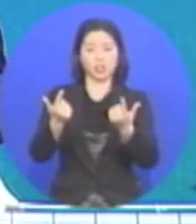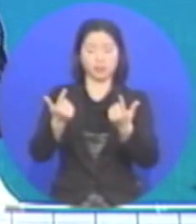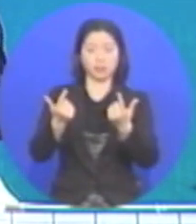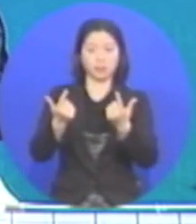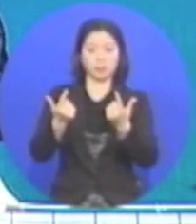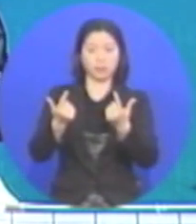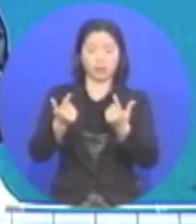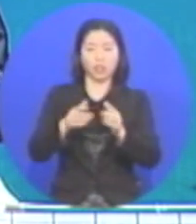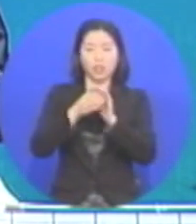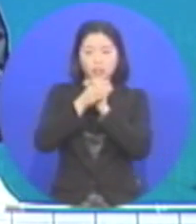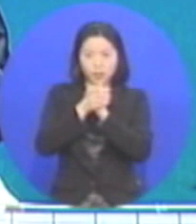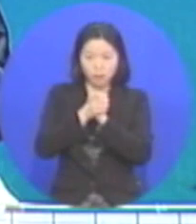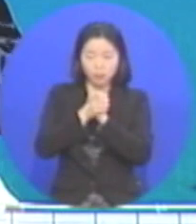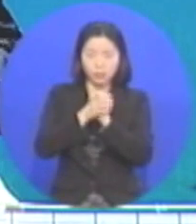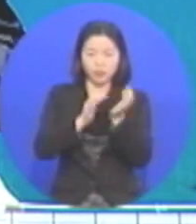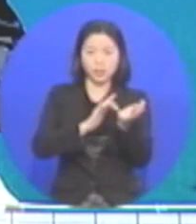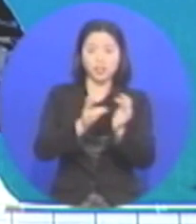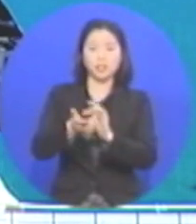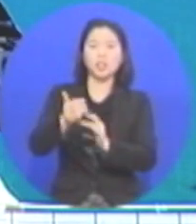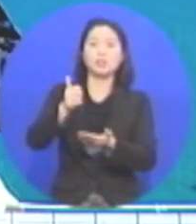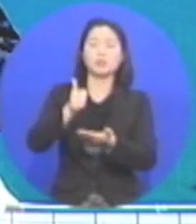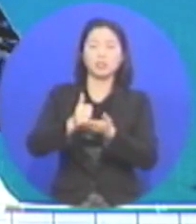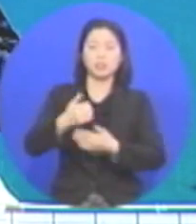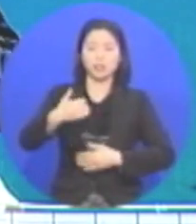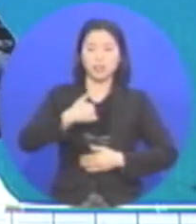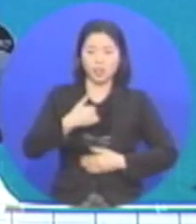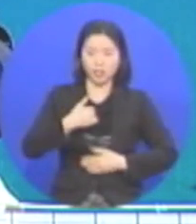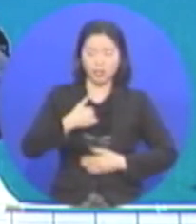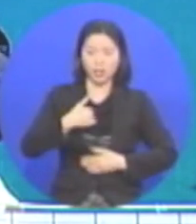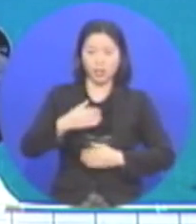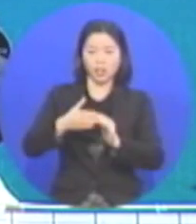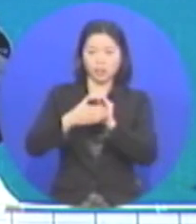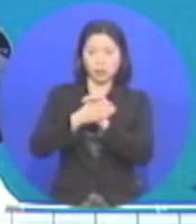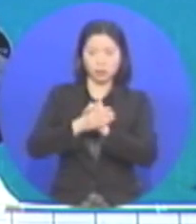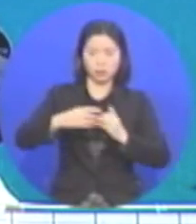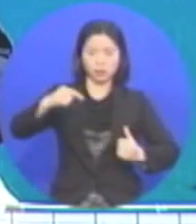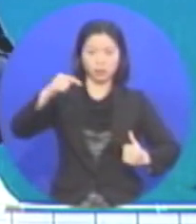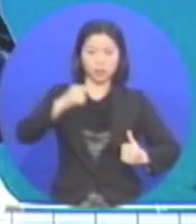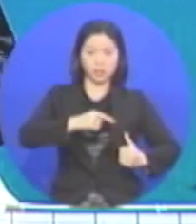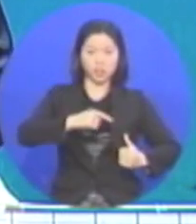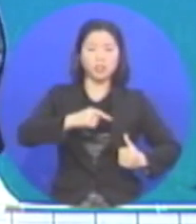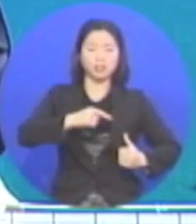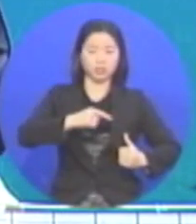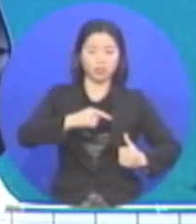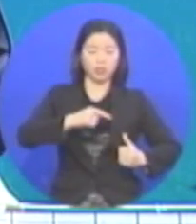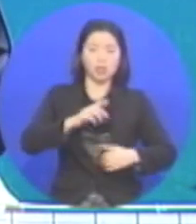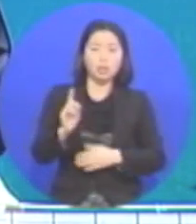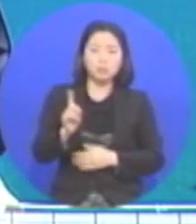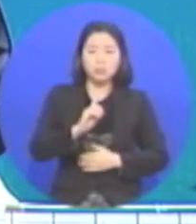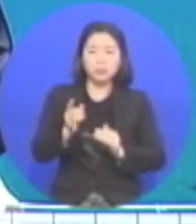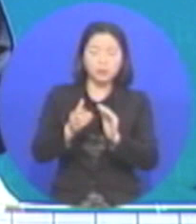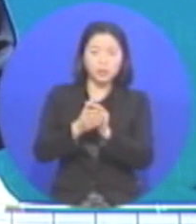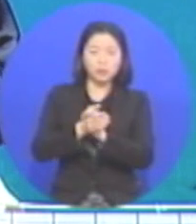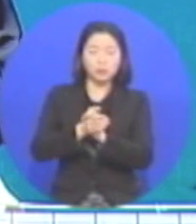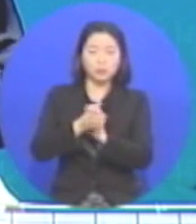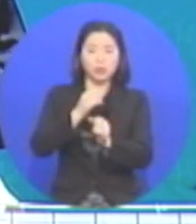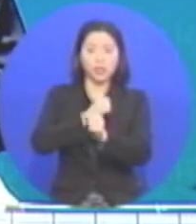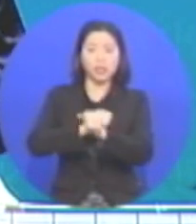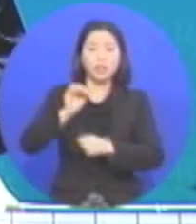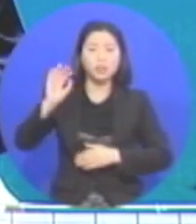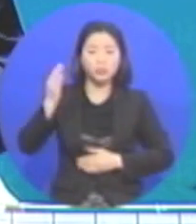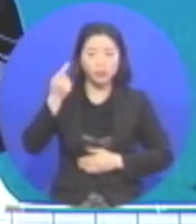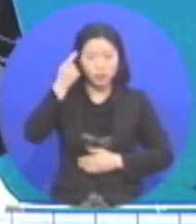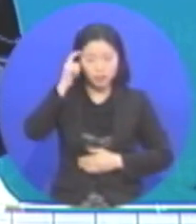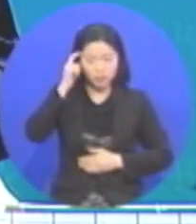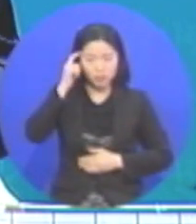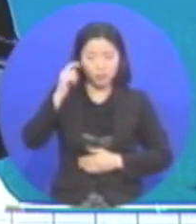기도는 예수님께서 내게 기도를 시키시는 거예요 무슨 기도를 해야 되는지 예수님께서